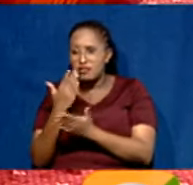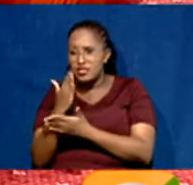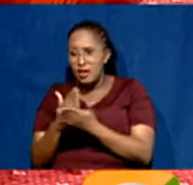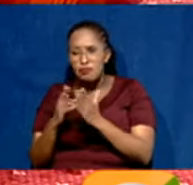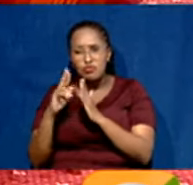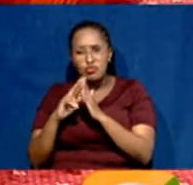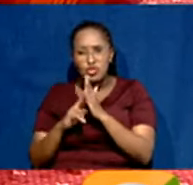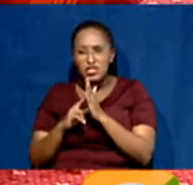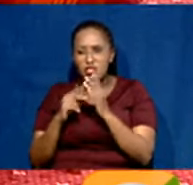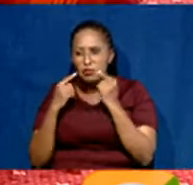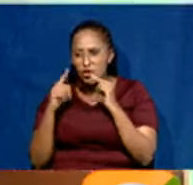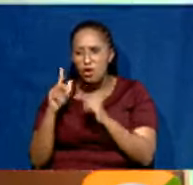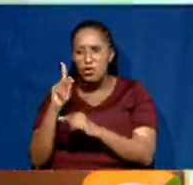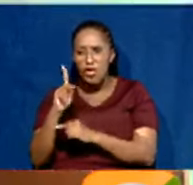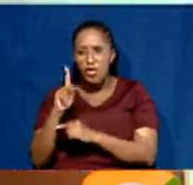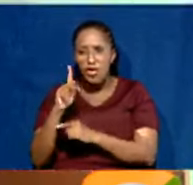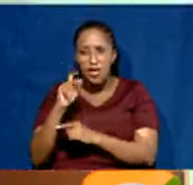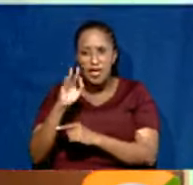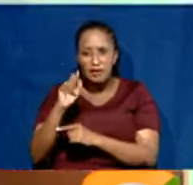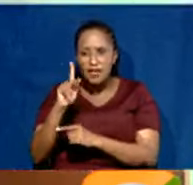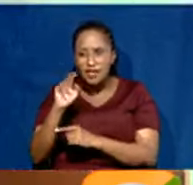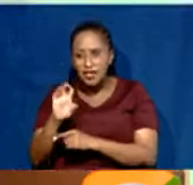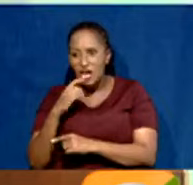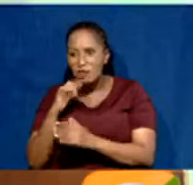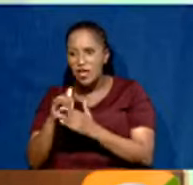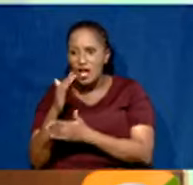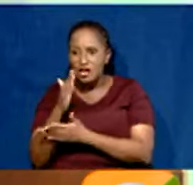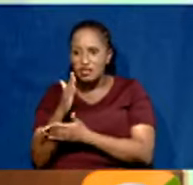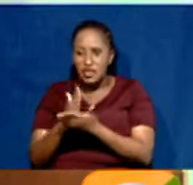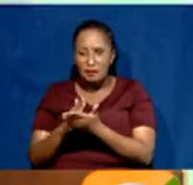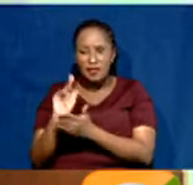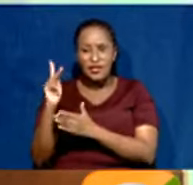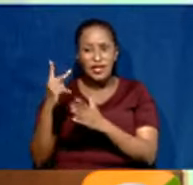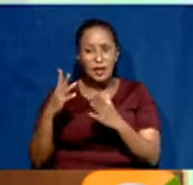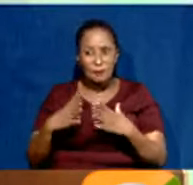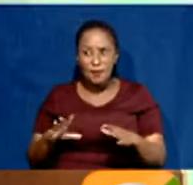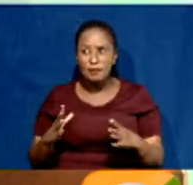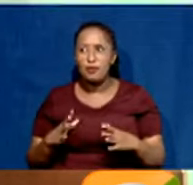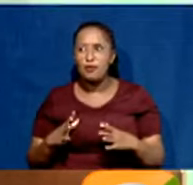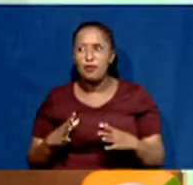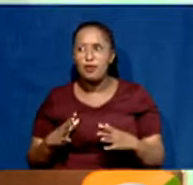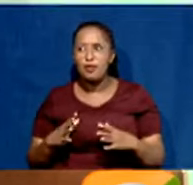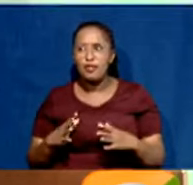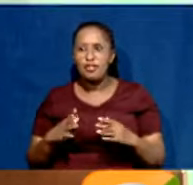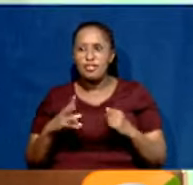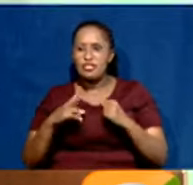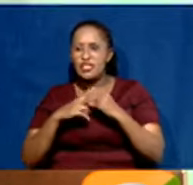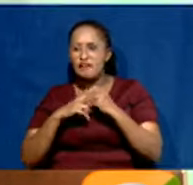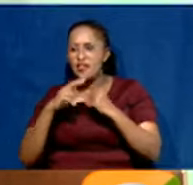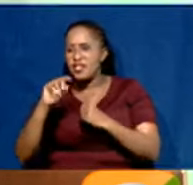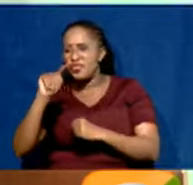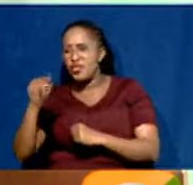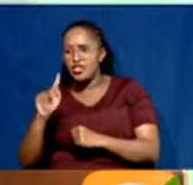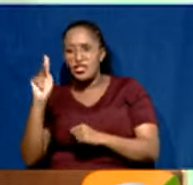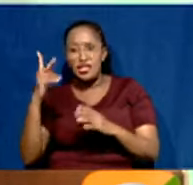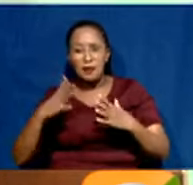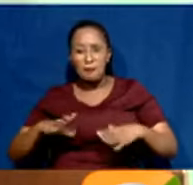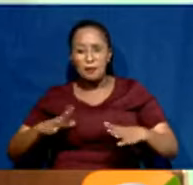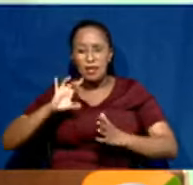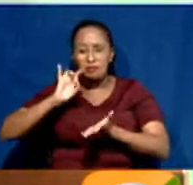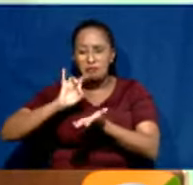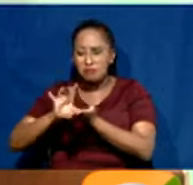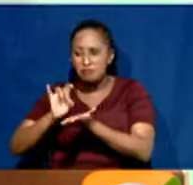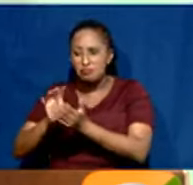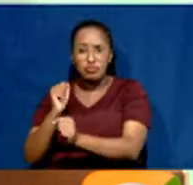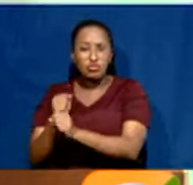tena FKI nadhani wakisema kwamba kuna makampuni ama kuna Wakenya takriban 70,000 ambao wameachishwa kazi.